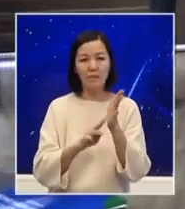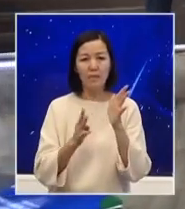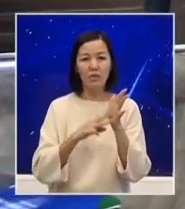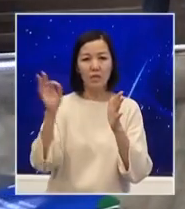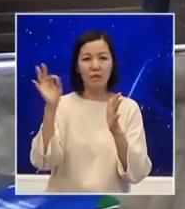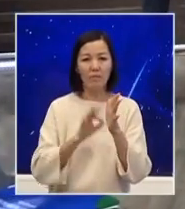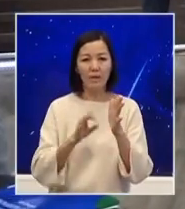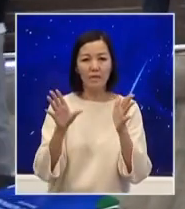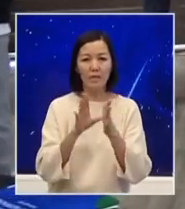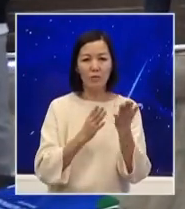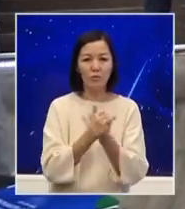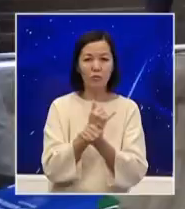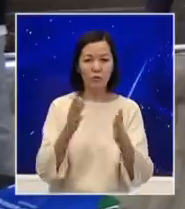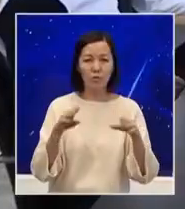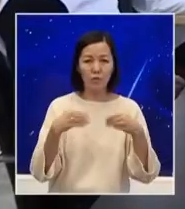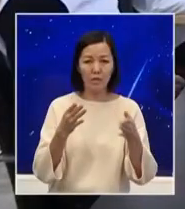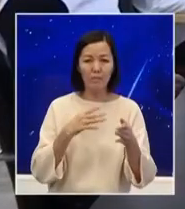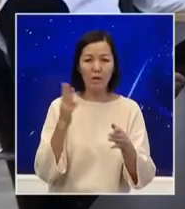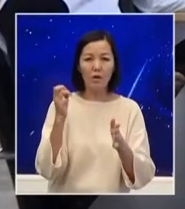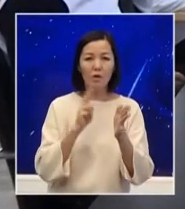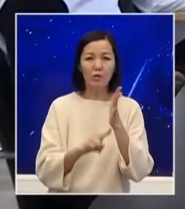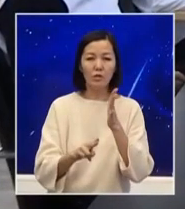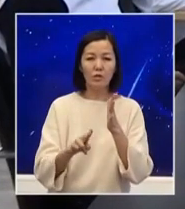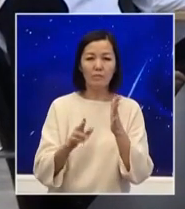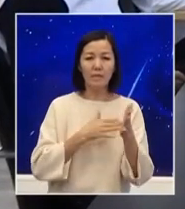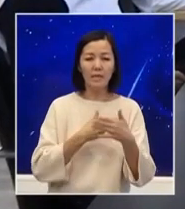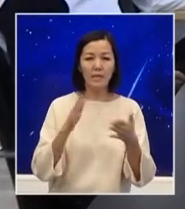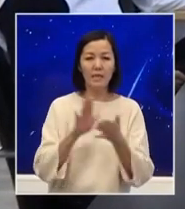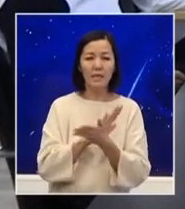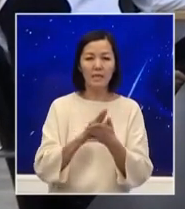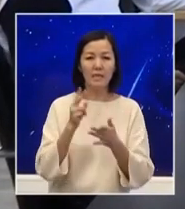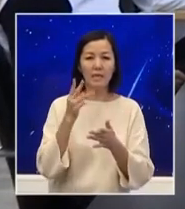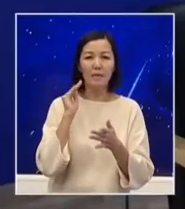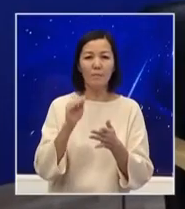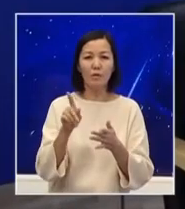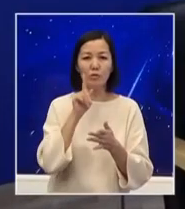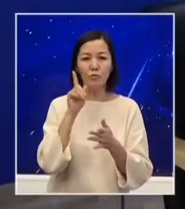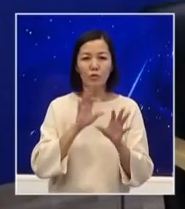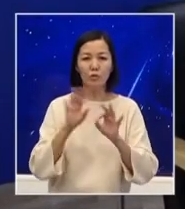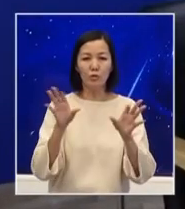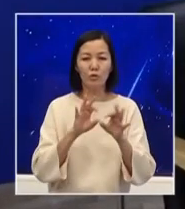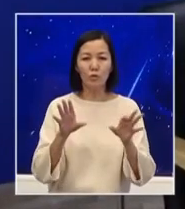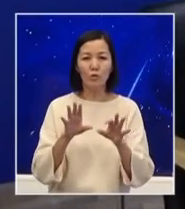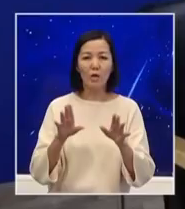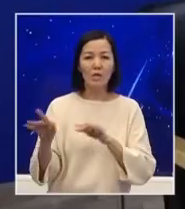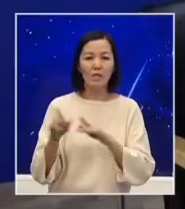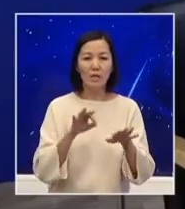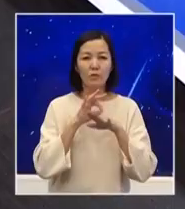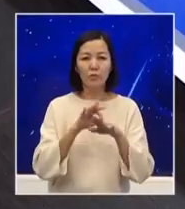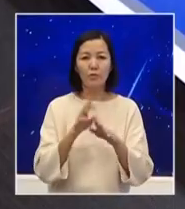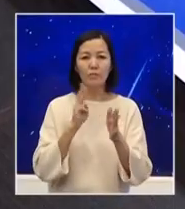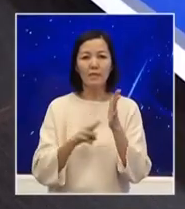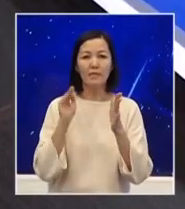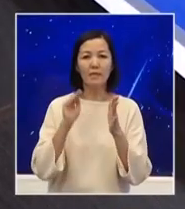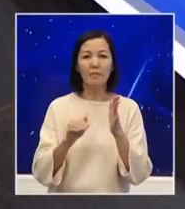қызметтің 87% электронды түрде көрсетіліпті. Яғни 470 ерікті 2000-ға жуық түсіндіру шарасын